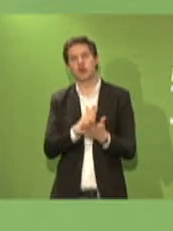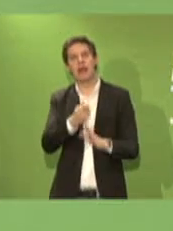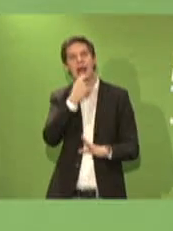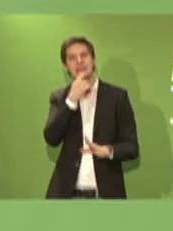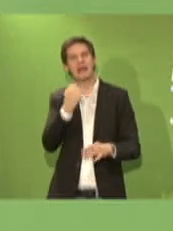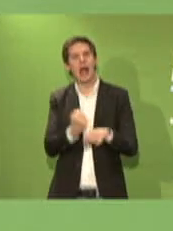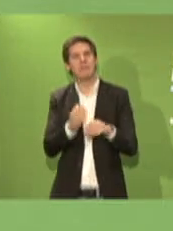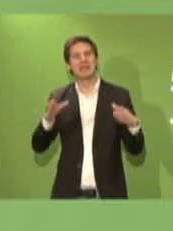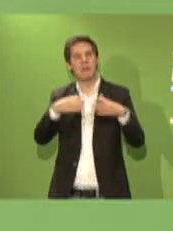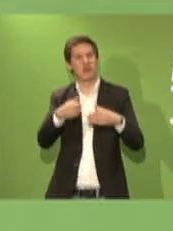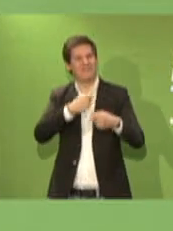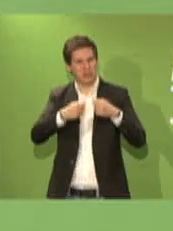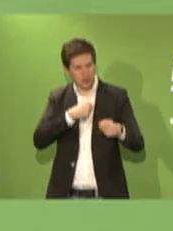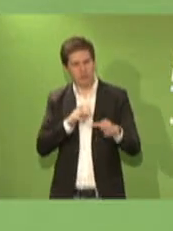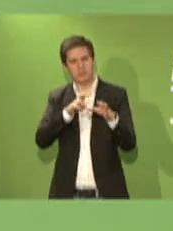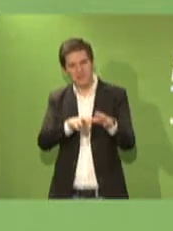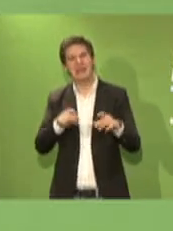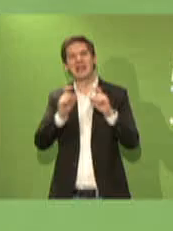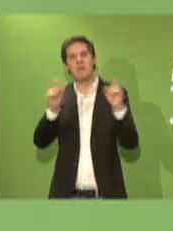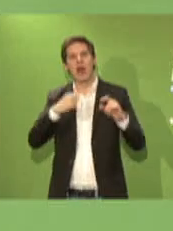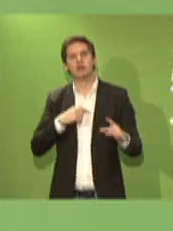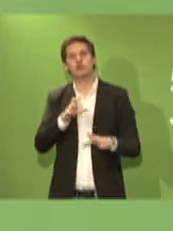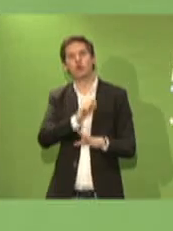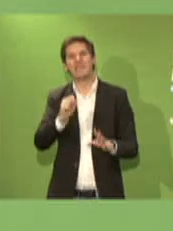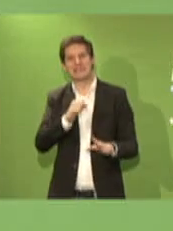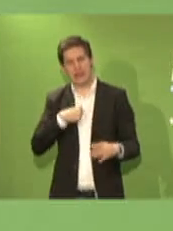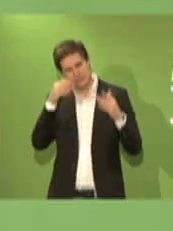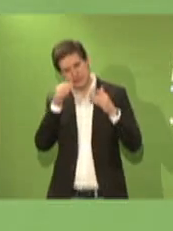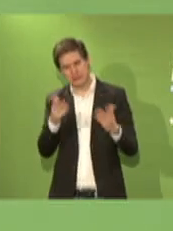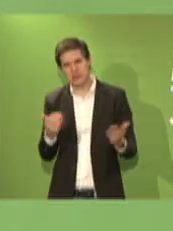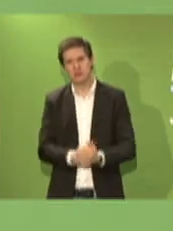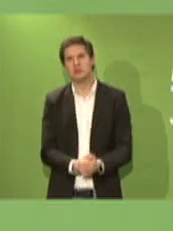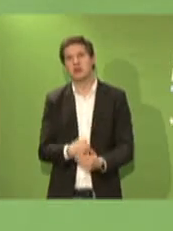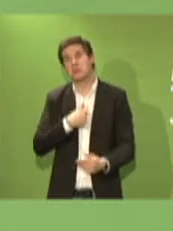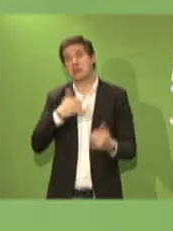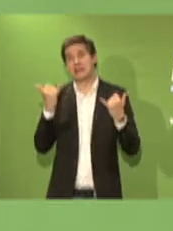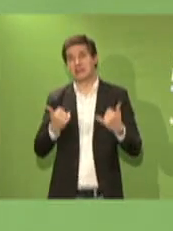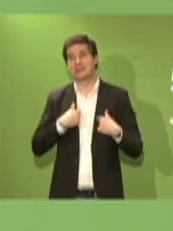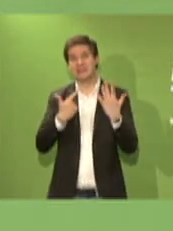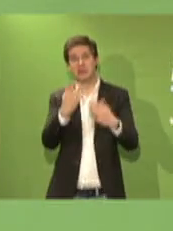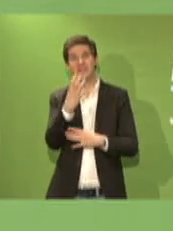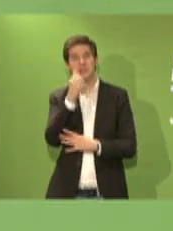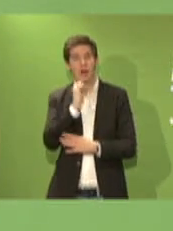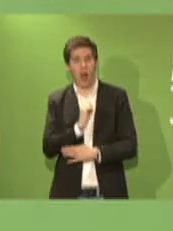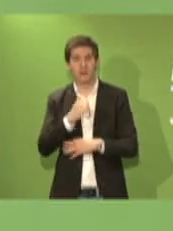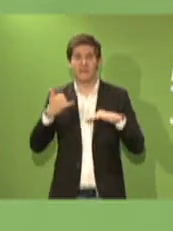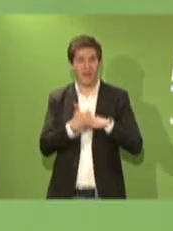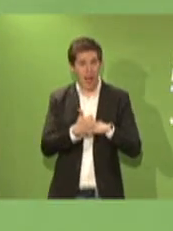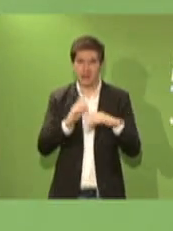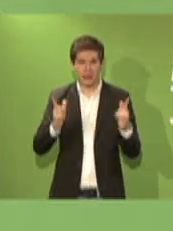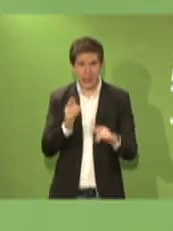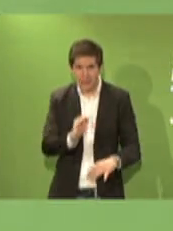Essen mit dem Thema Suffizienz beschäftigt. Ich bin 47 Jahre alt, verheiratet, keine